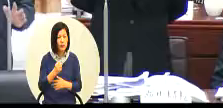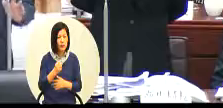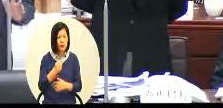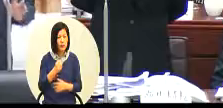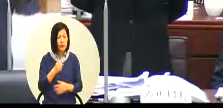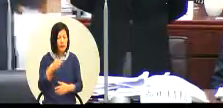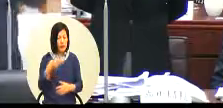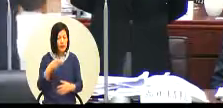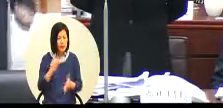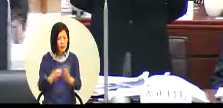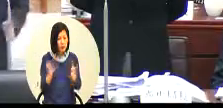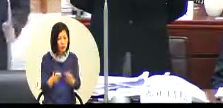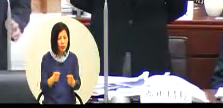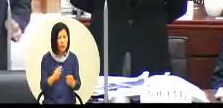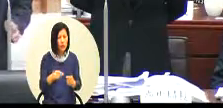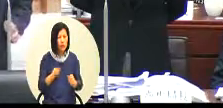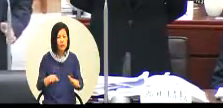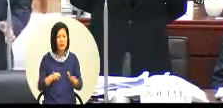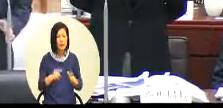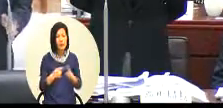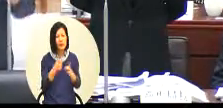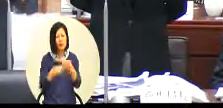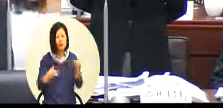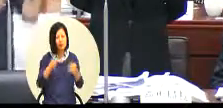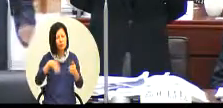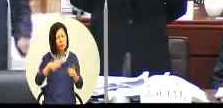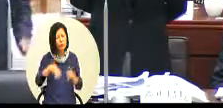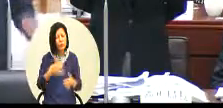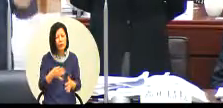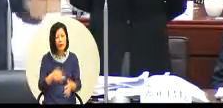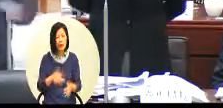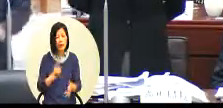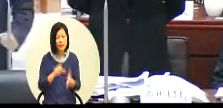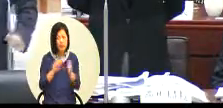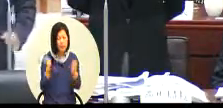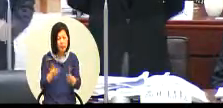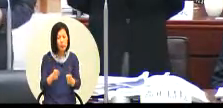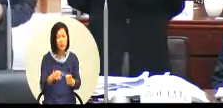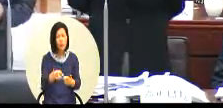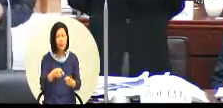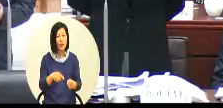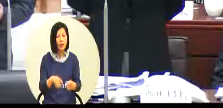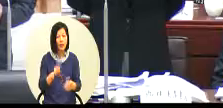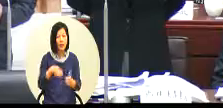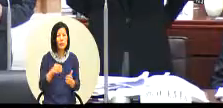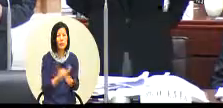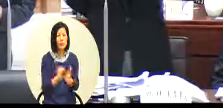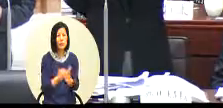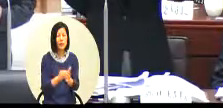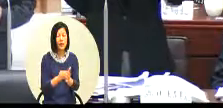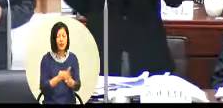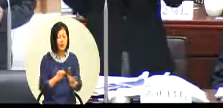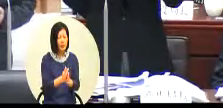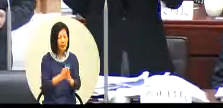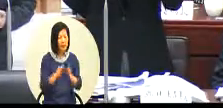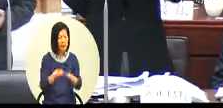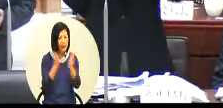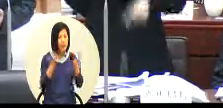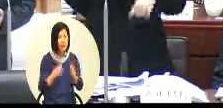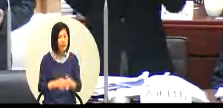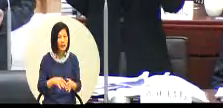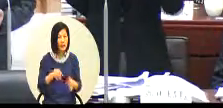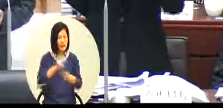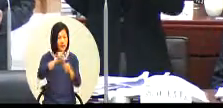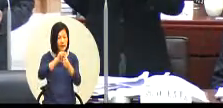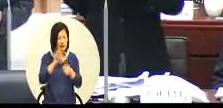期间哦，不要跟我讲说现在人员都还没有训练，在短期间就能够 训练了， 就可以上路了。 我们要增加4000多位，